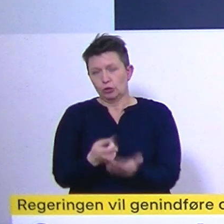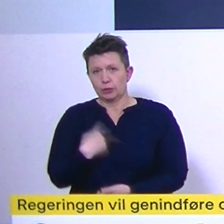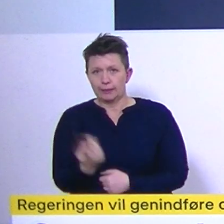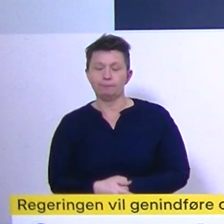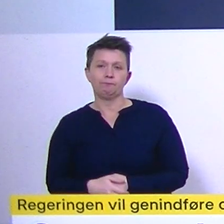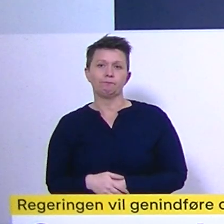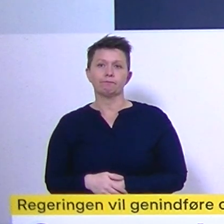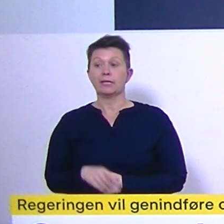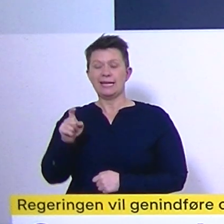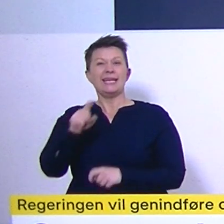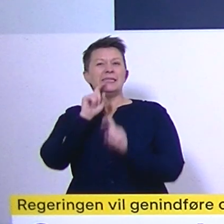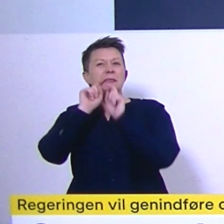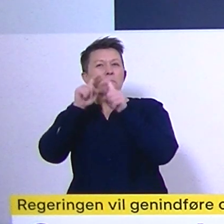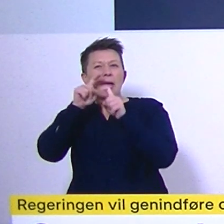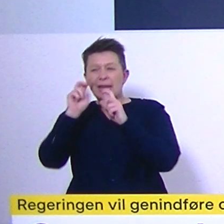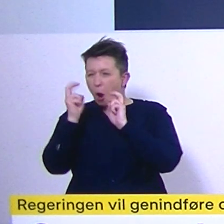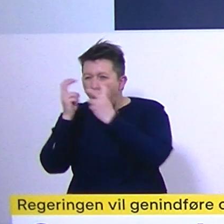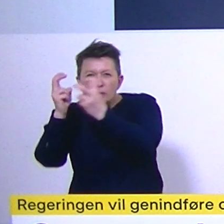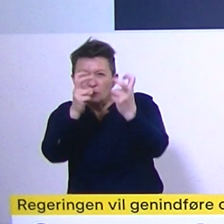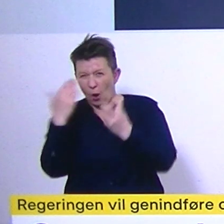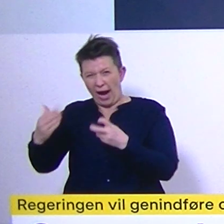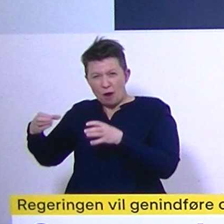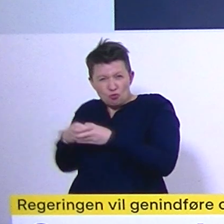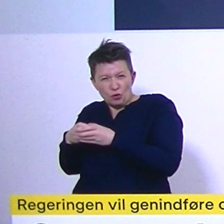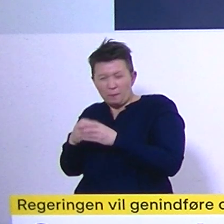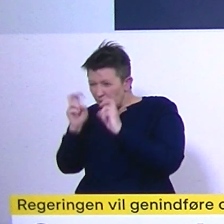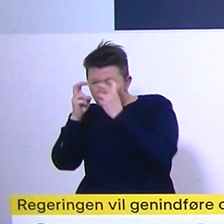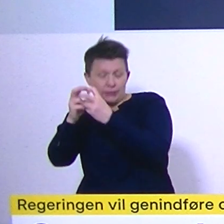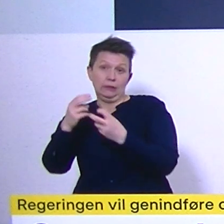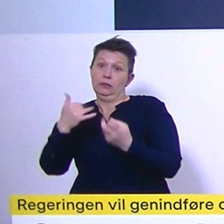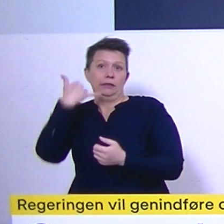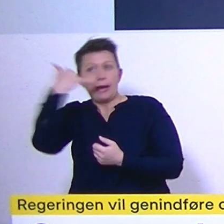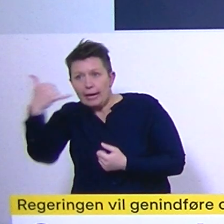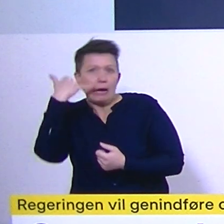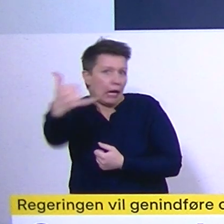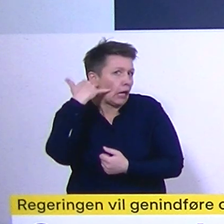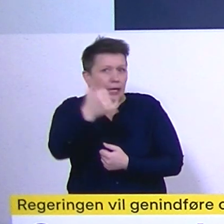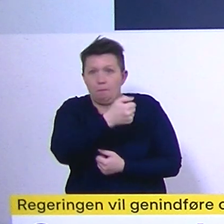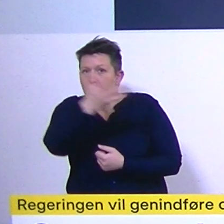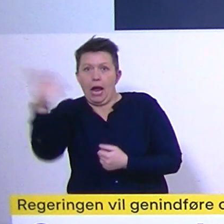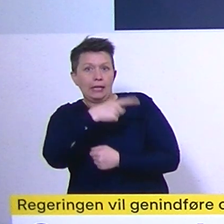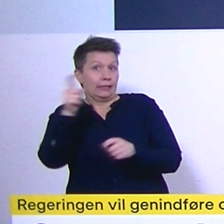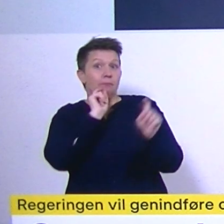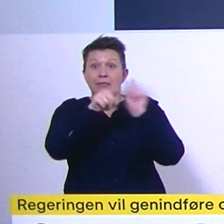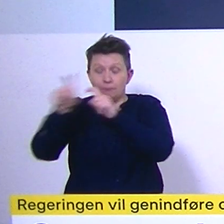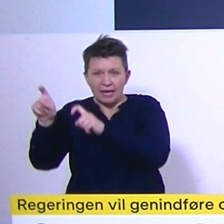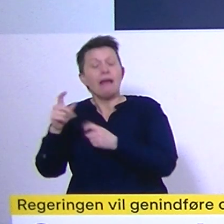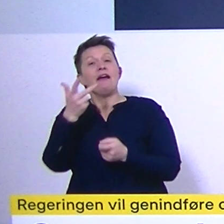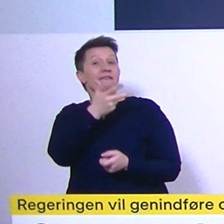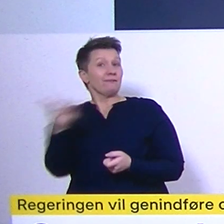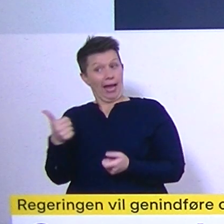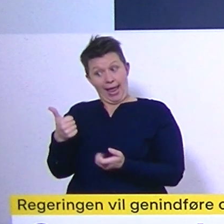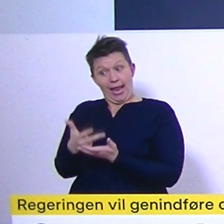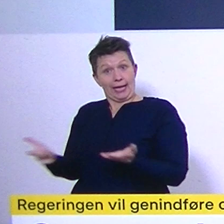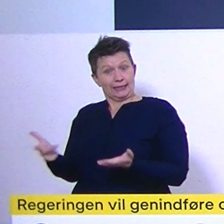smittede og optravler og stopper smittekæderne. Og for at give et eksempel hen konkret, en oktoberfest i Ishøj med 80